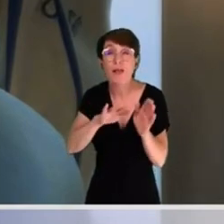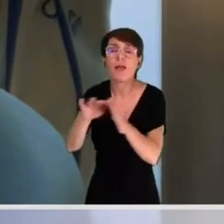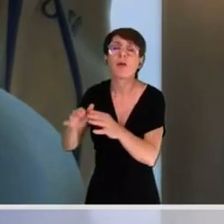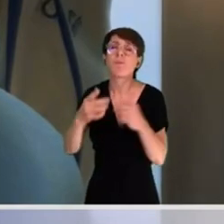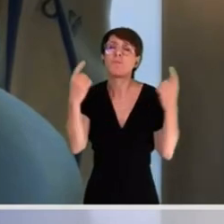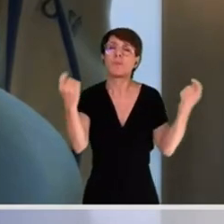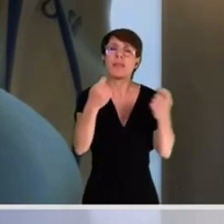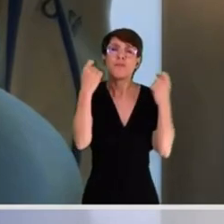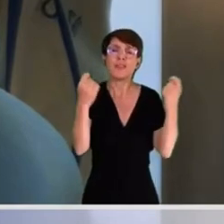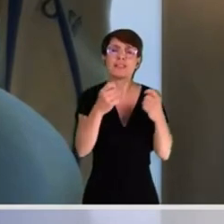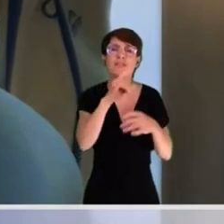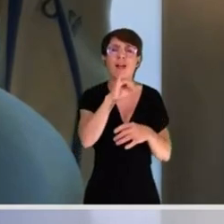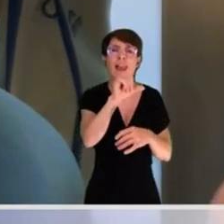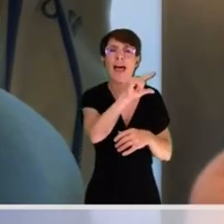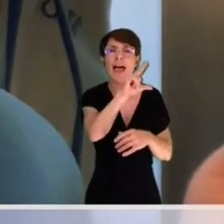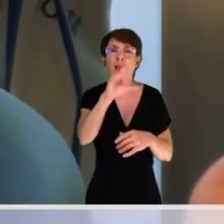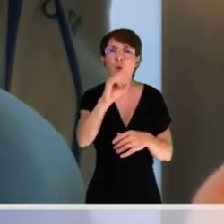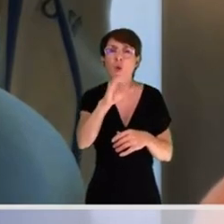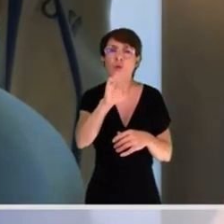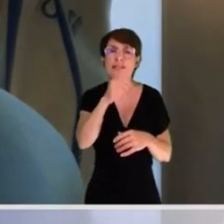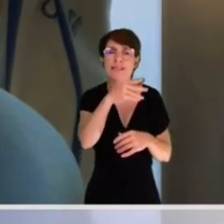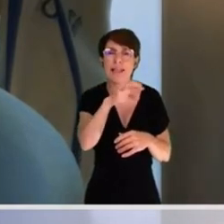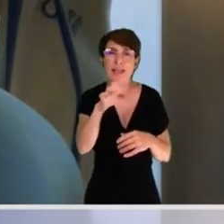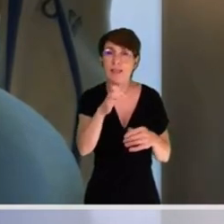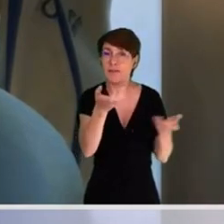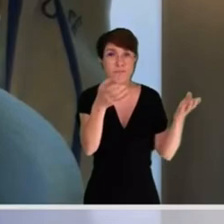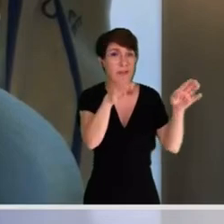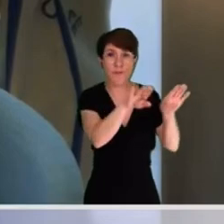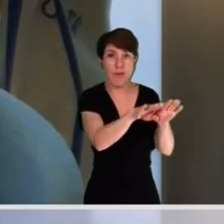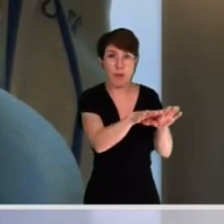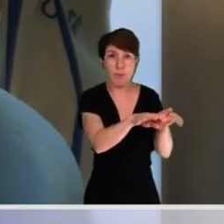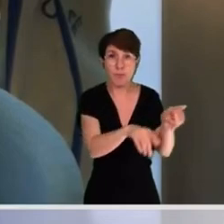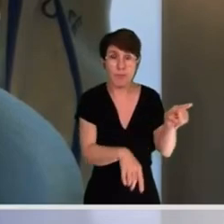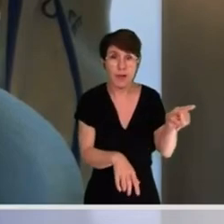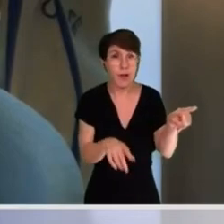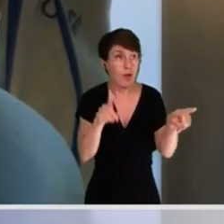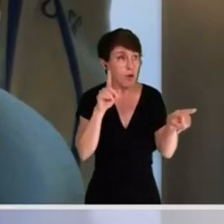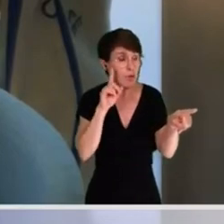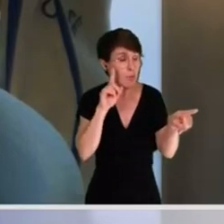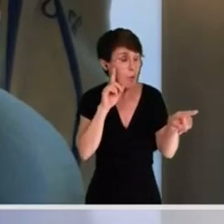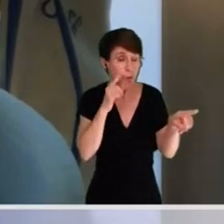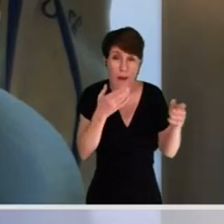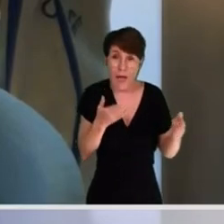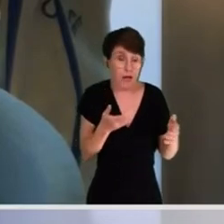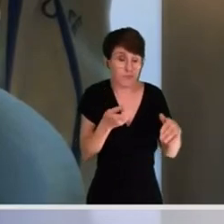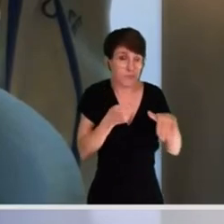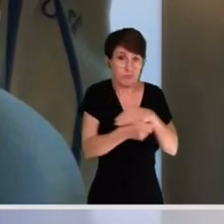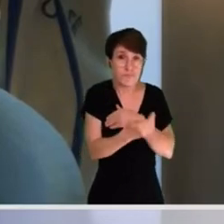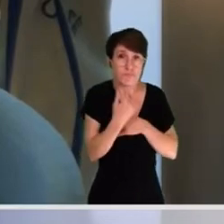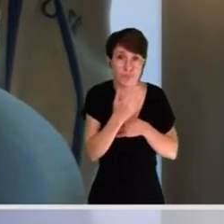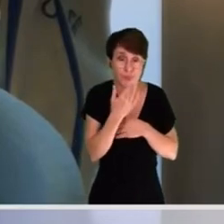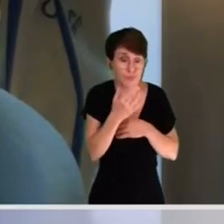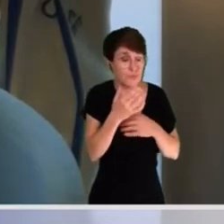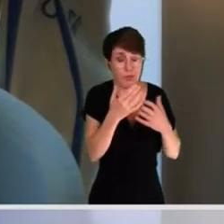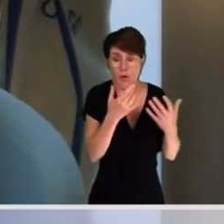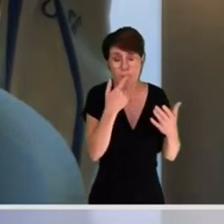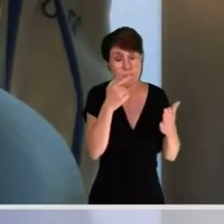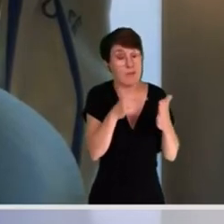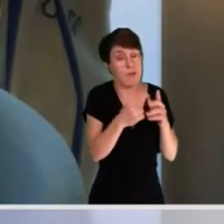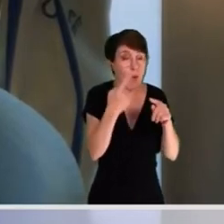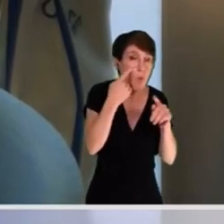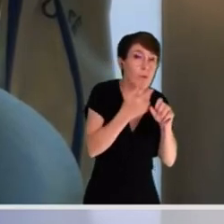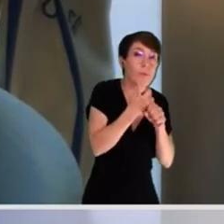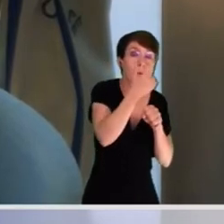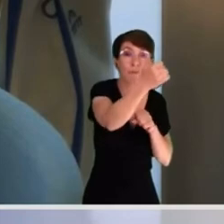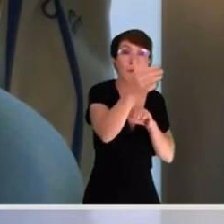a fermé la porte en disant qu'il attendait une autre municipalité. La fabrique Opéra est en dépôt de